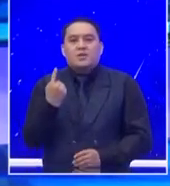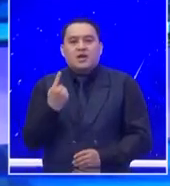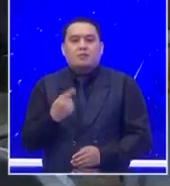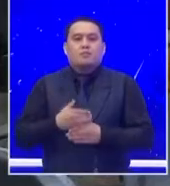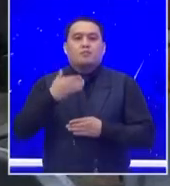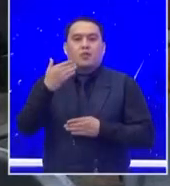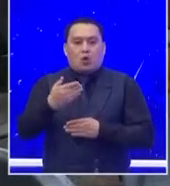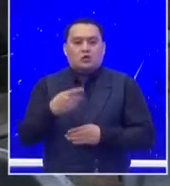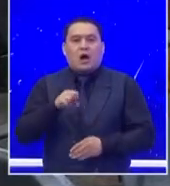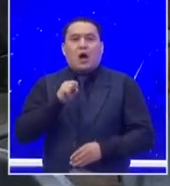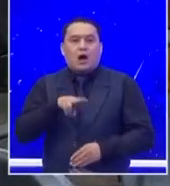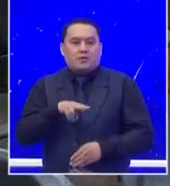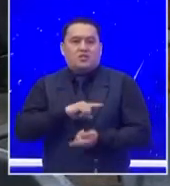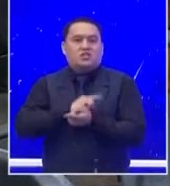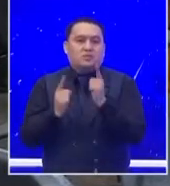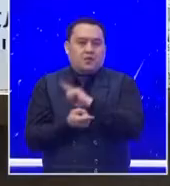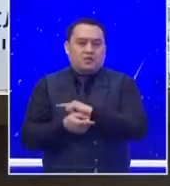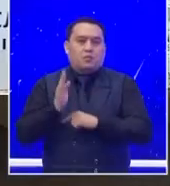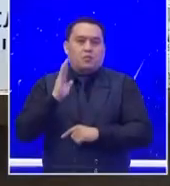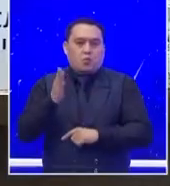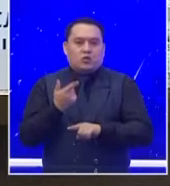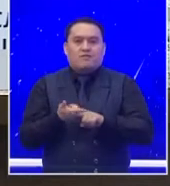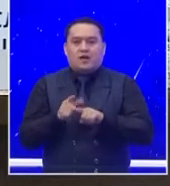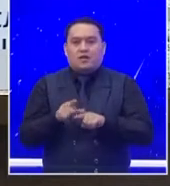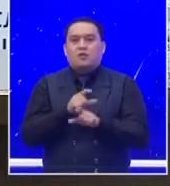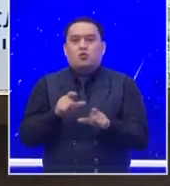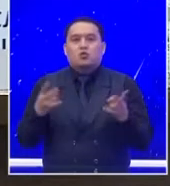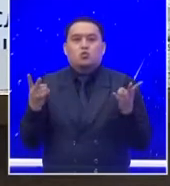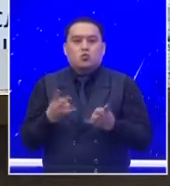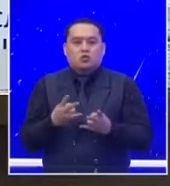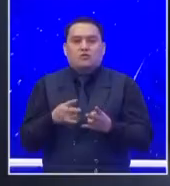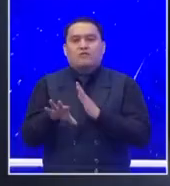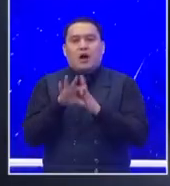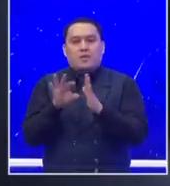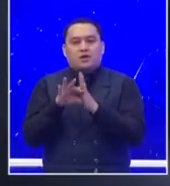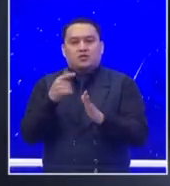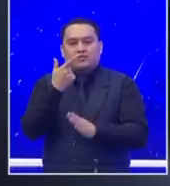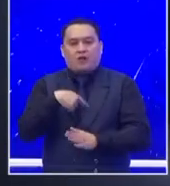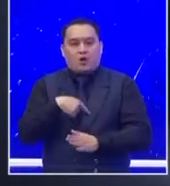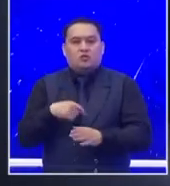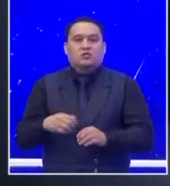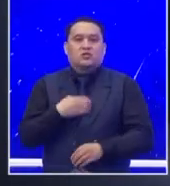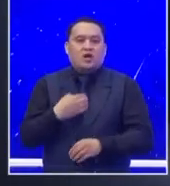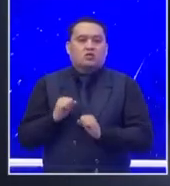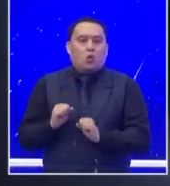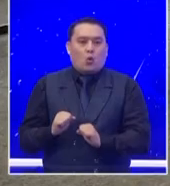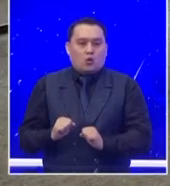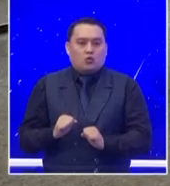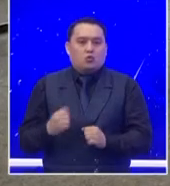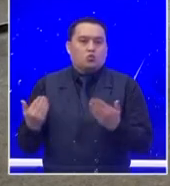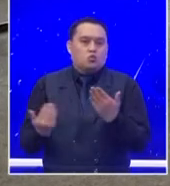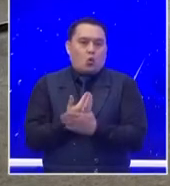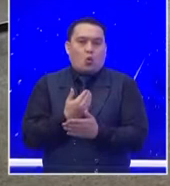после 1 апреля все изменится. В этот период гражданам необходимо определиться со своим статусом застрахованности и